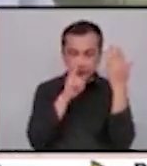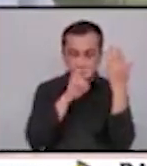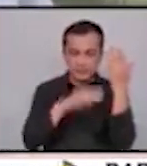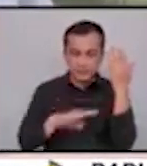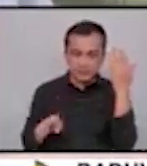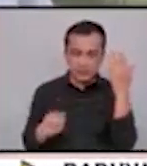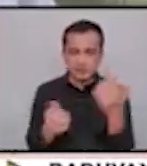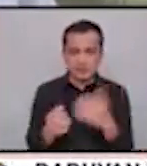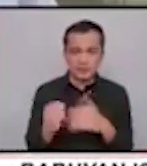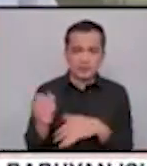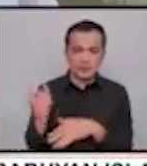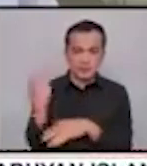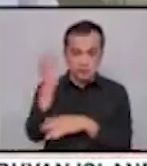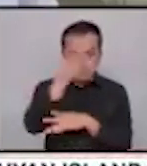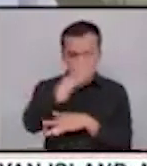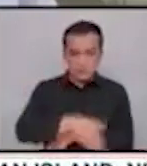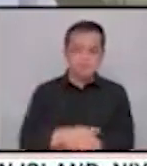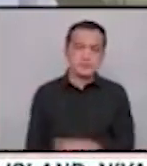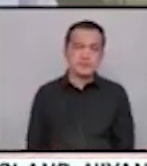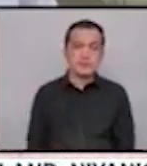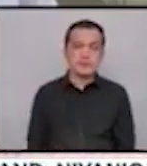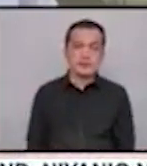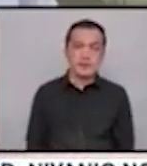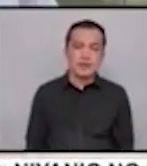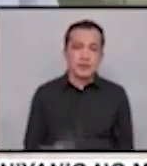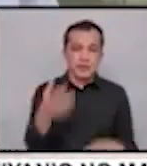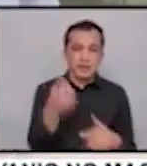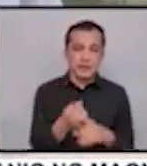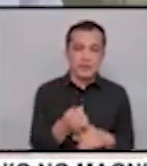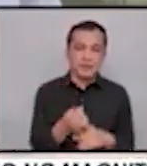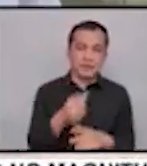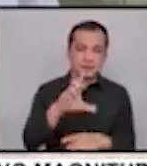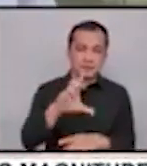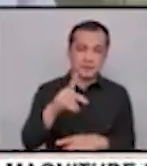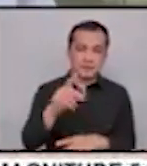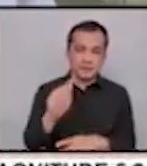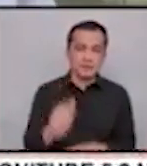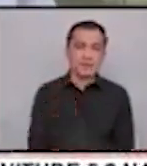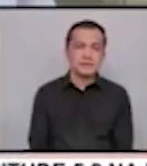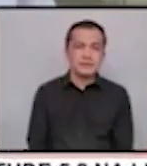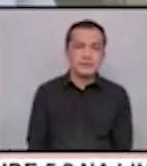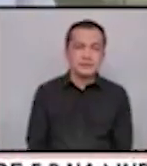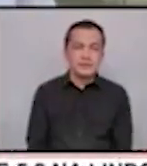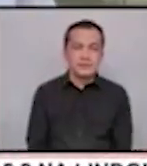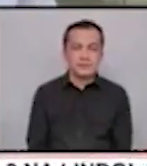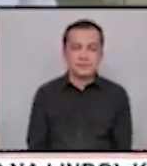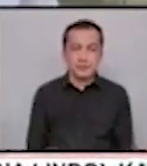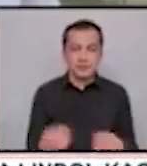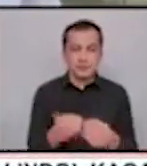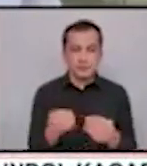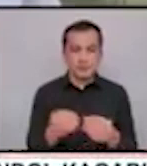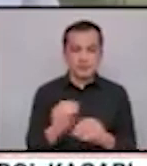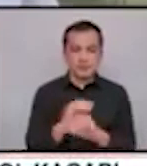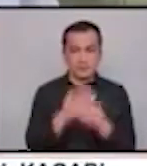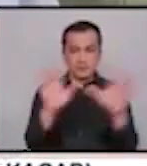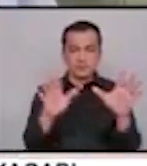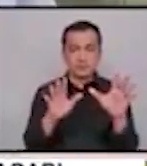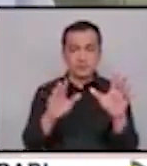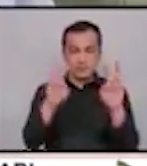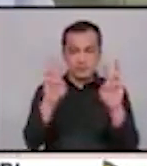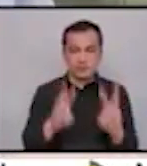maghapon, dala naman ito ng epekto ng trough extension ng low pressure area. Habang mas maaliwala sa panahon naman ang aasahan sa Central